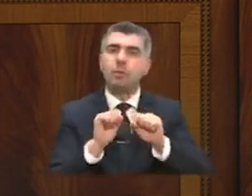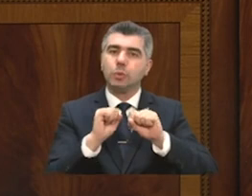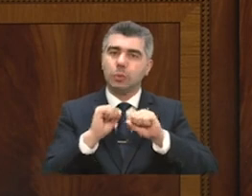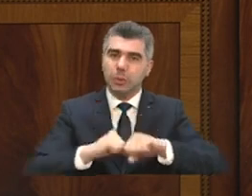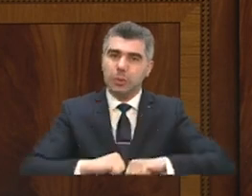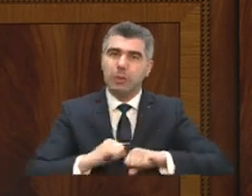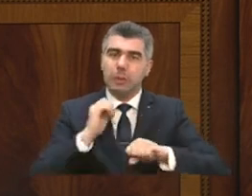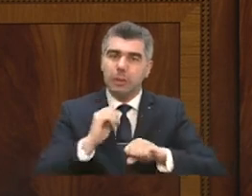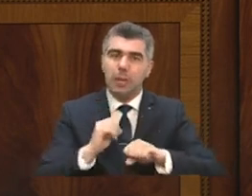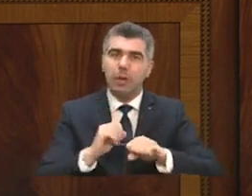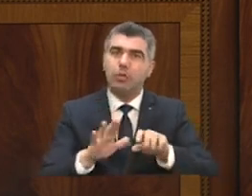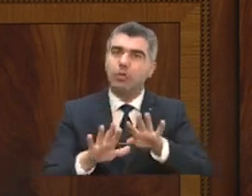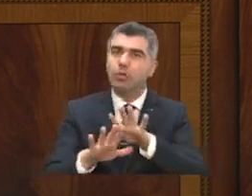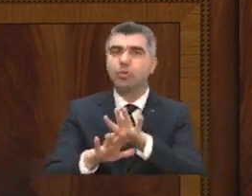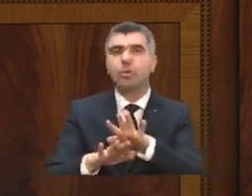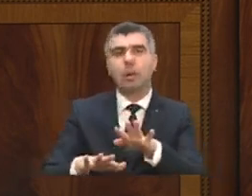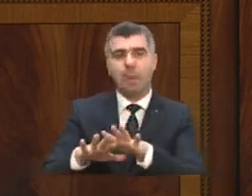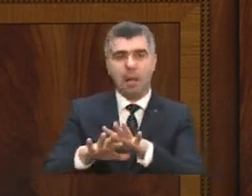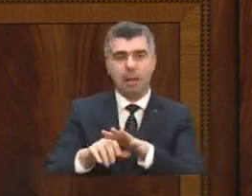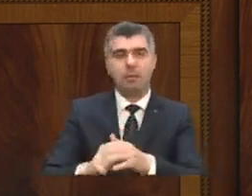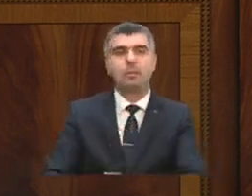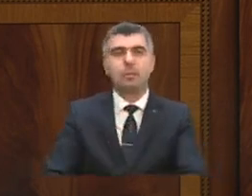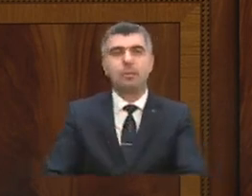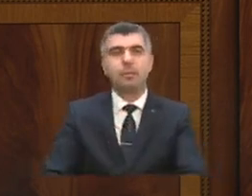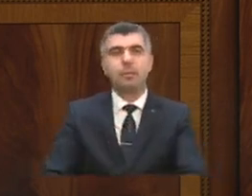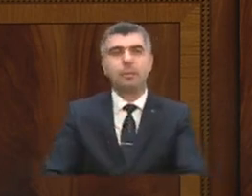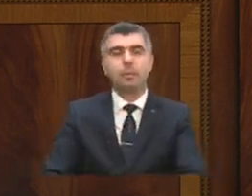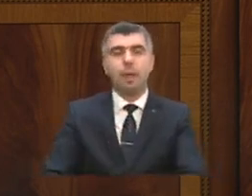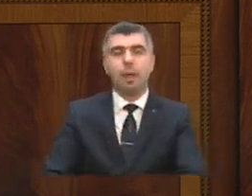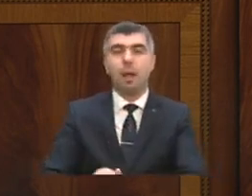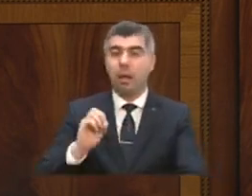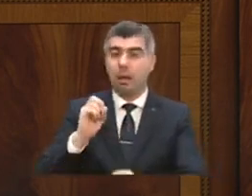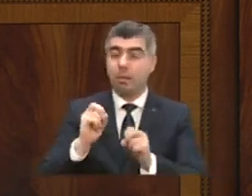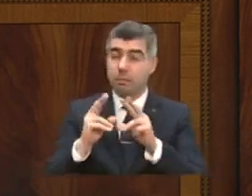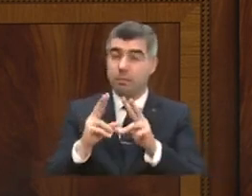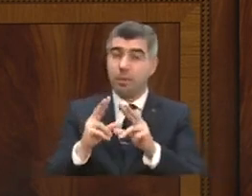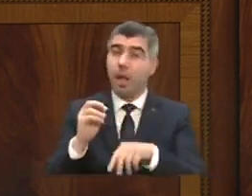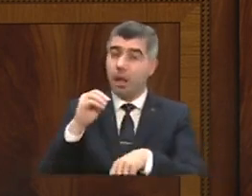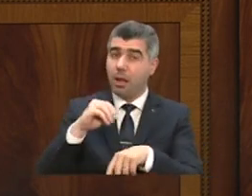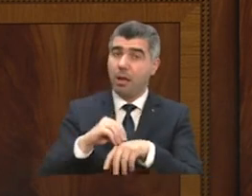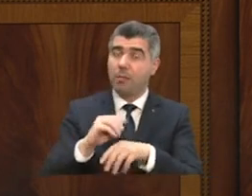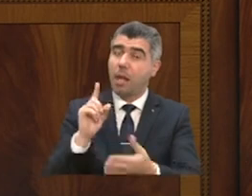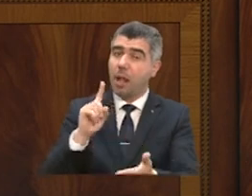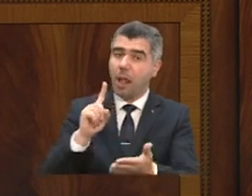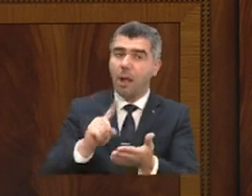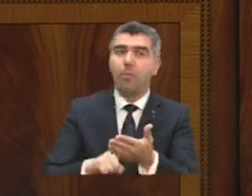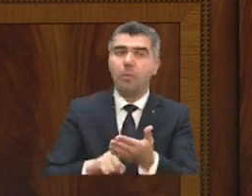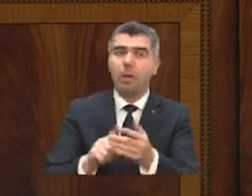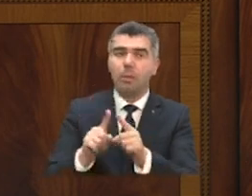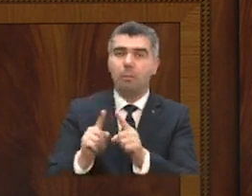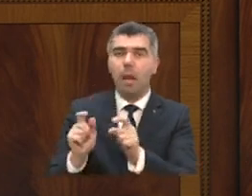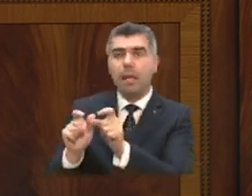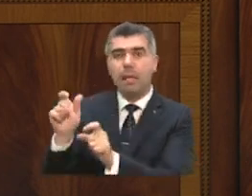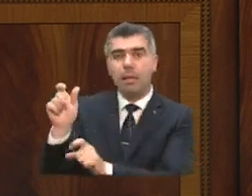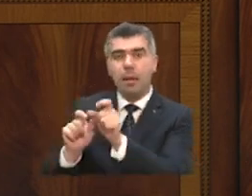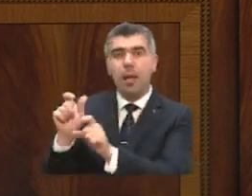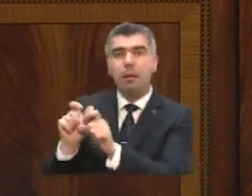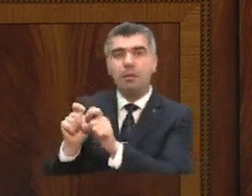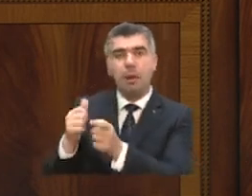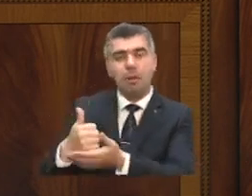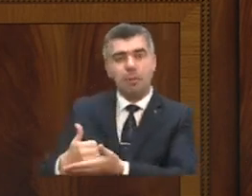شقه الاجتماعي. كما من اللازم أن أؤكد لكم أن حماية القدرة الشرائية